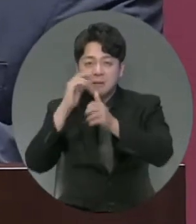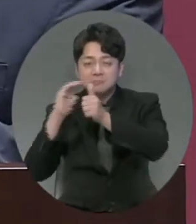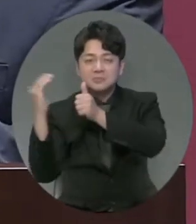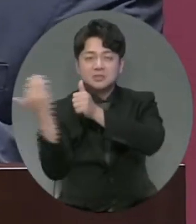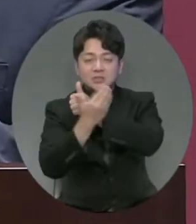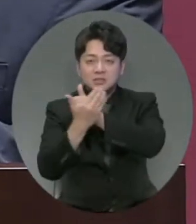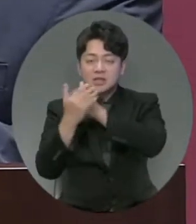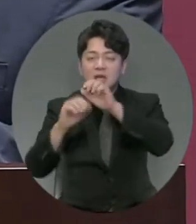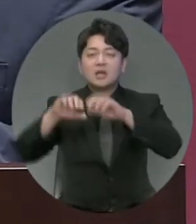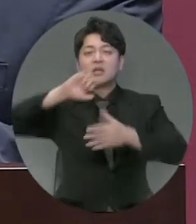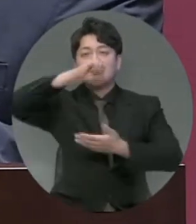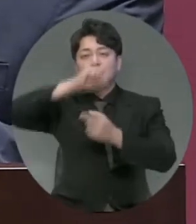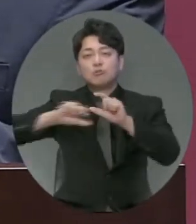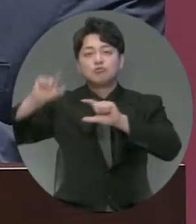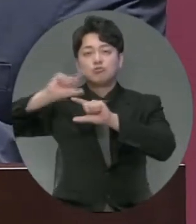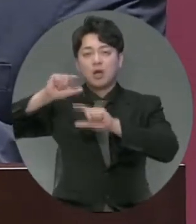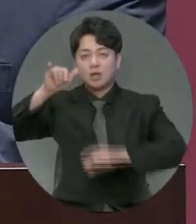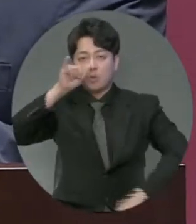이것만이 아닙니다.